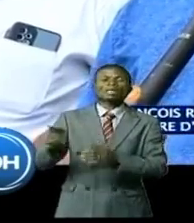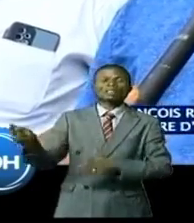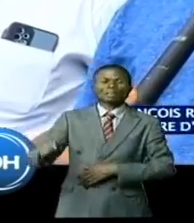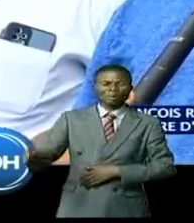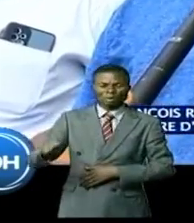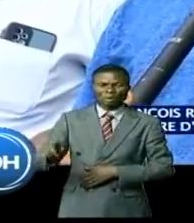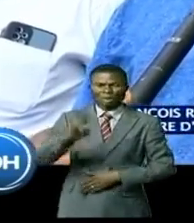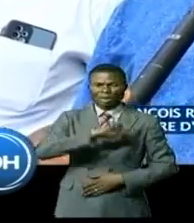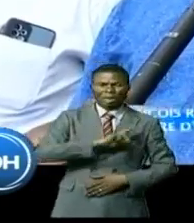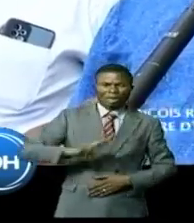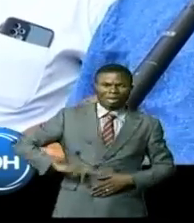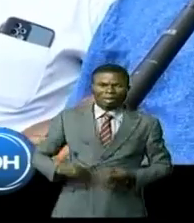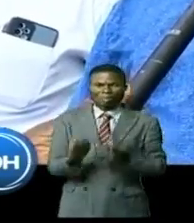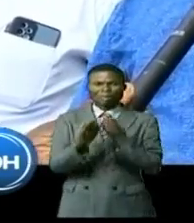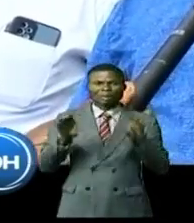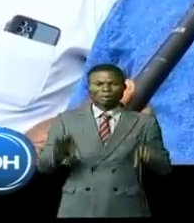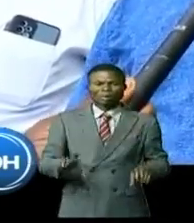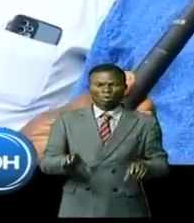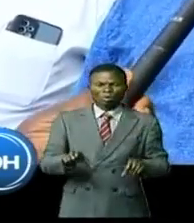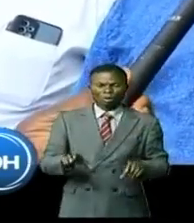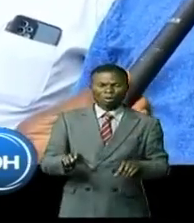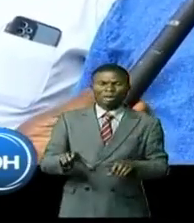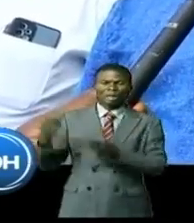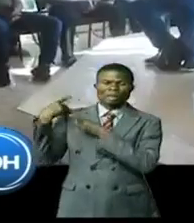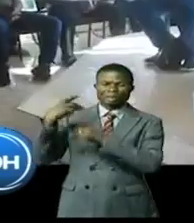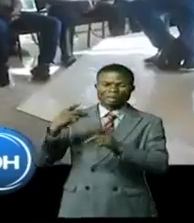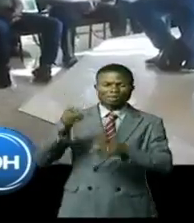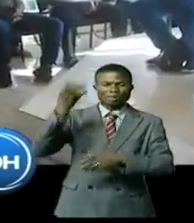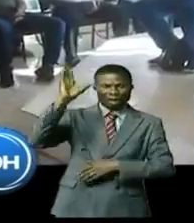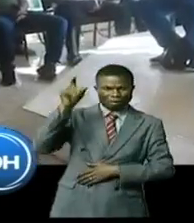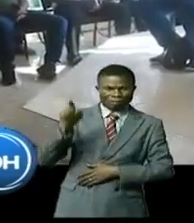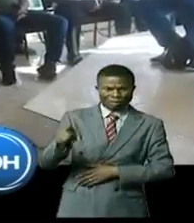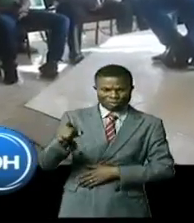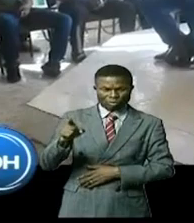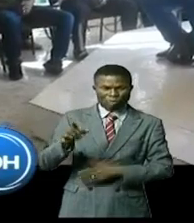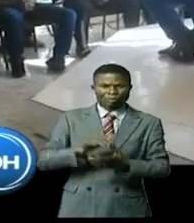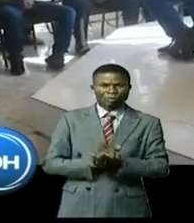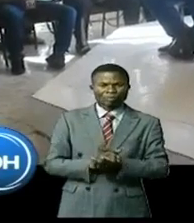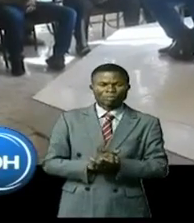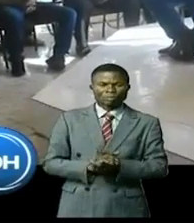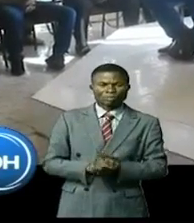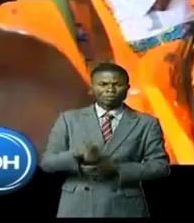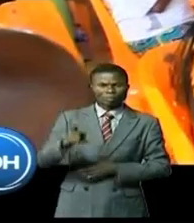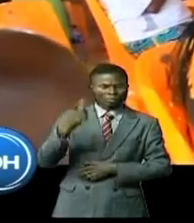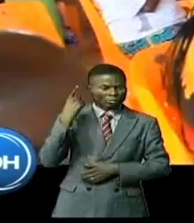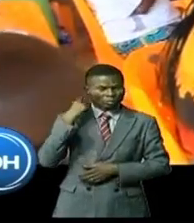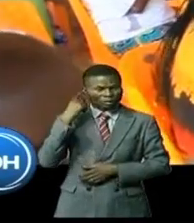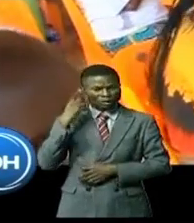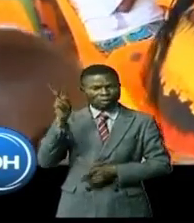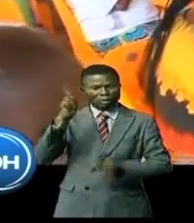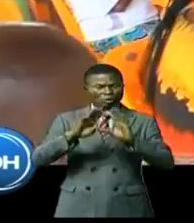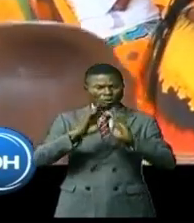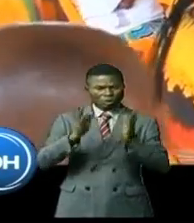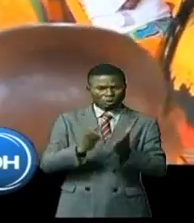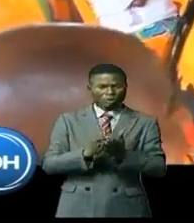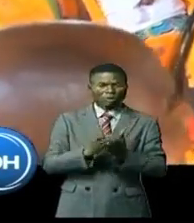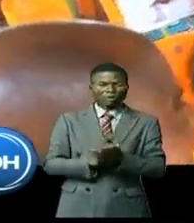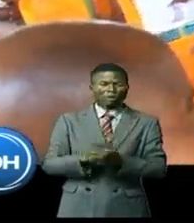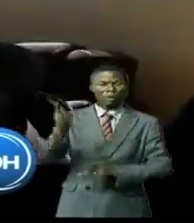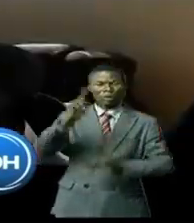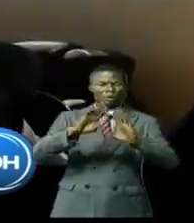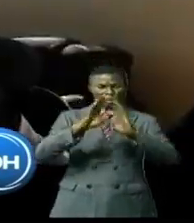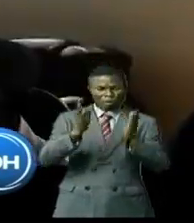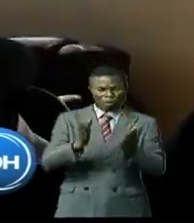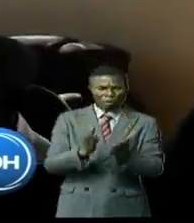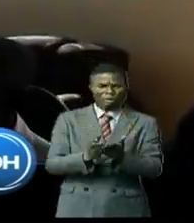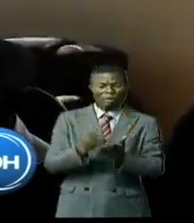la République démocratique du Congo, à partir de la base. Un échange fructueux a suivi l'adresse du ministre d'État. La population a